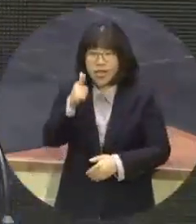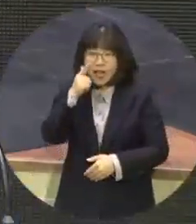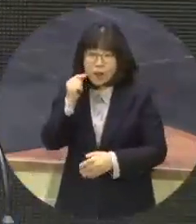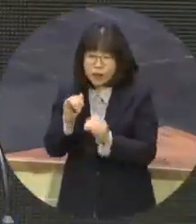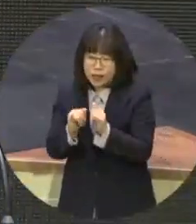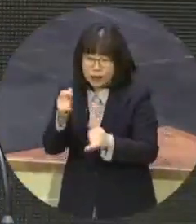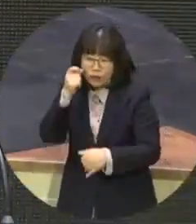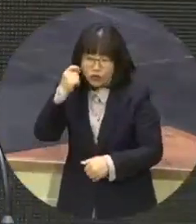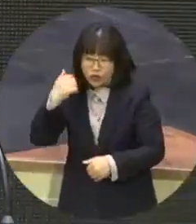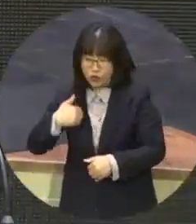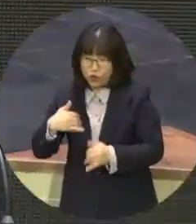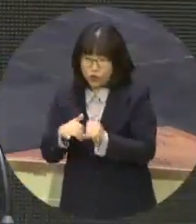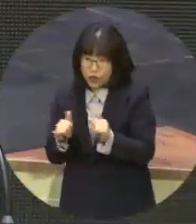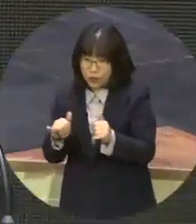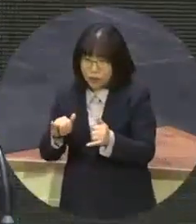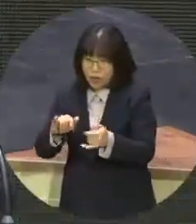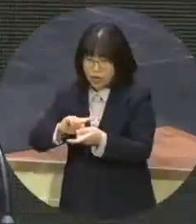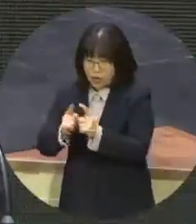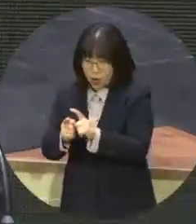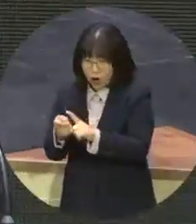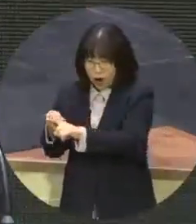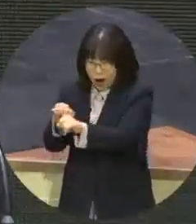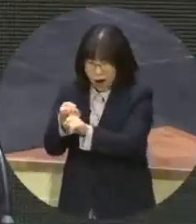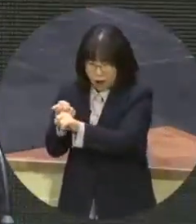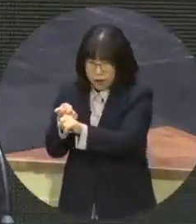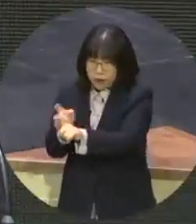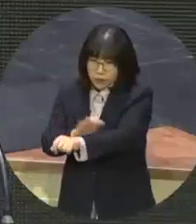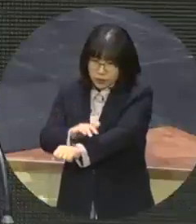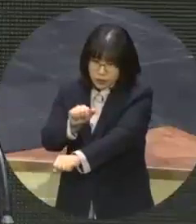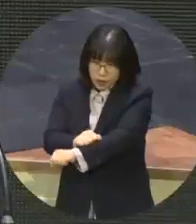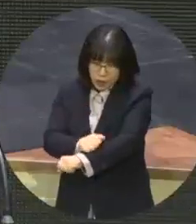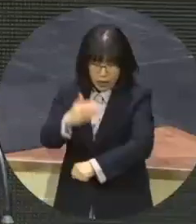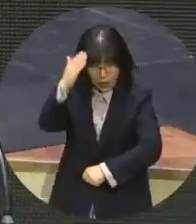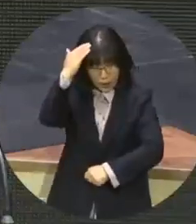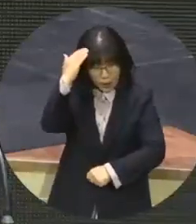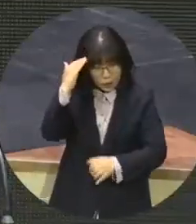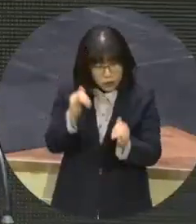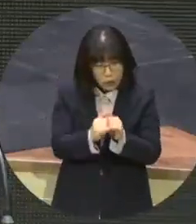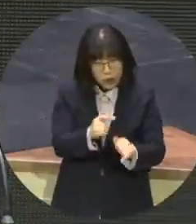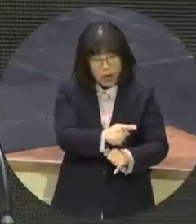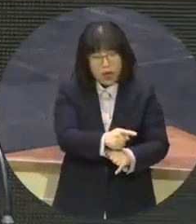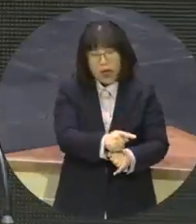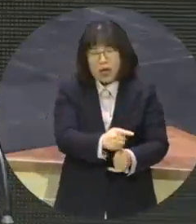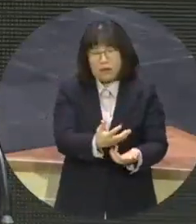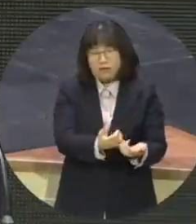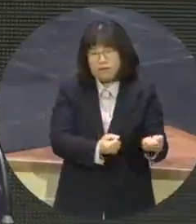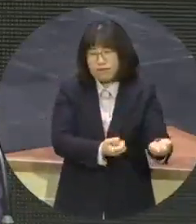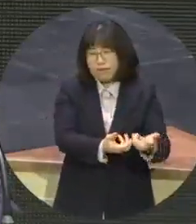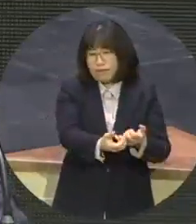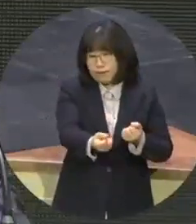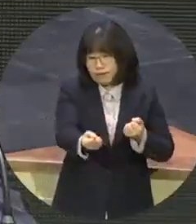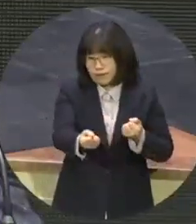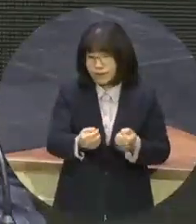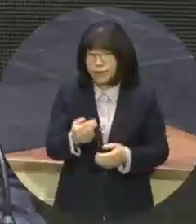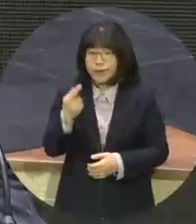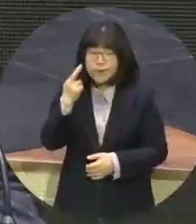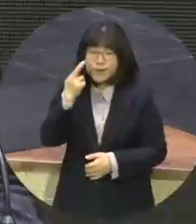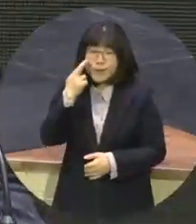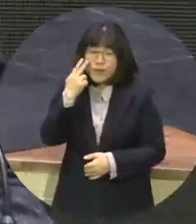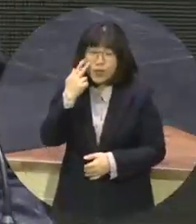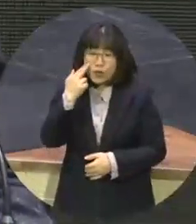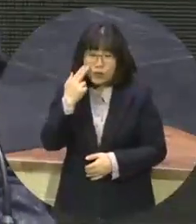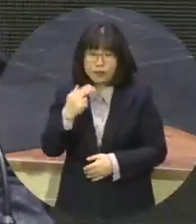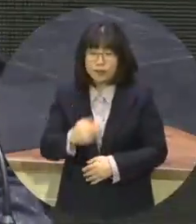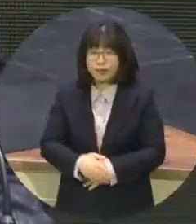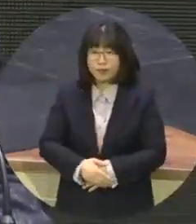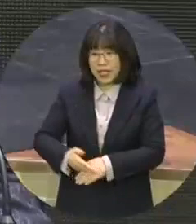뭉쳐져. 똘똘똘 뭉칩니다. 그래서요, 이 깽단, 미국의 그 얼마나 큽니까? 미국 엄청난